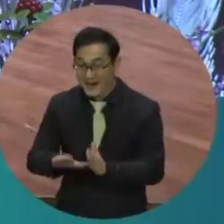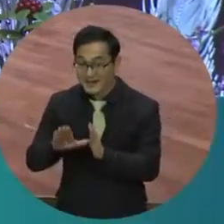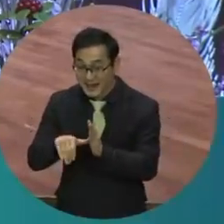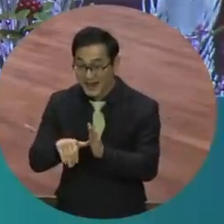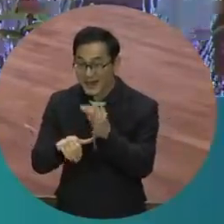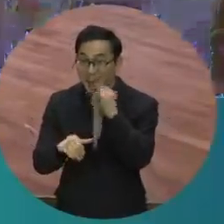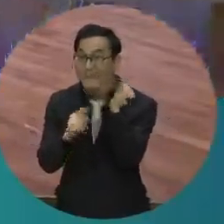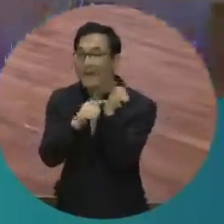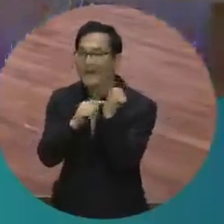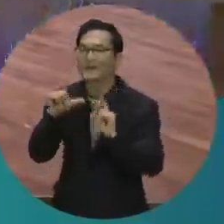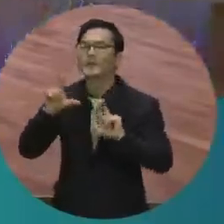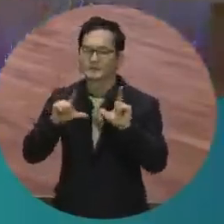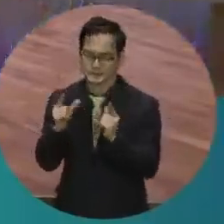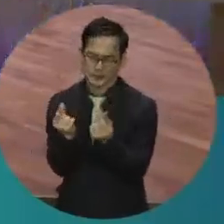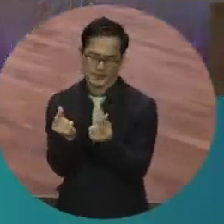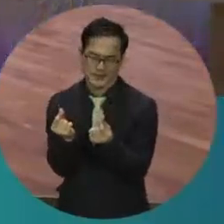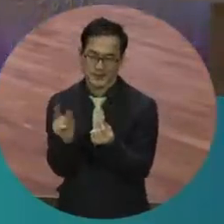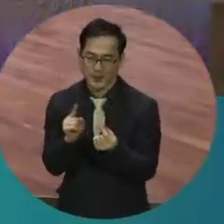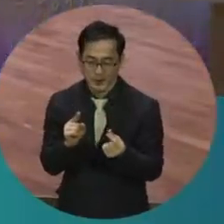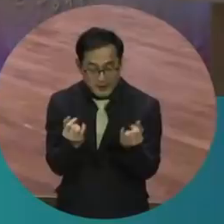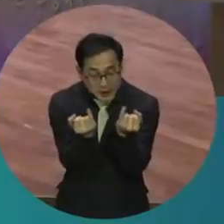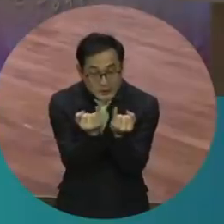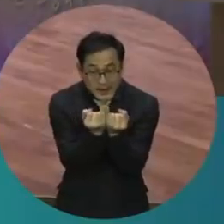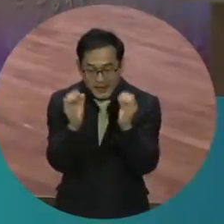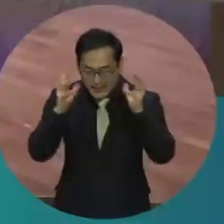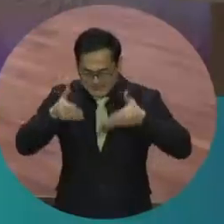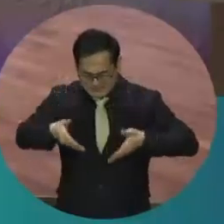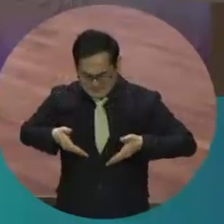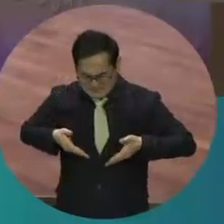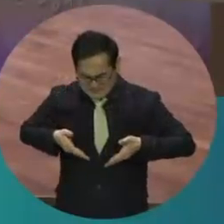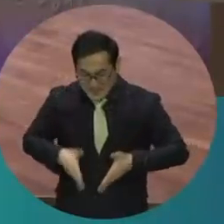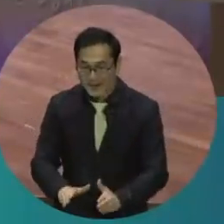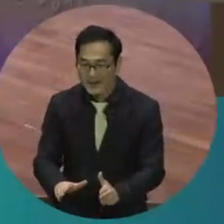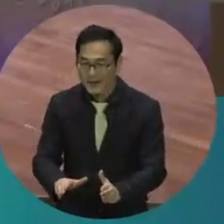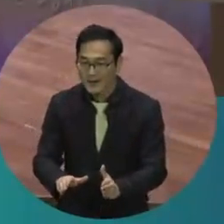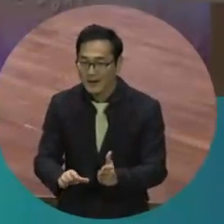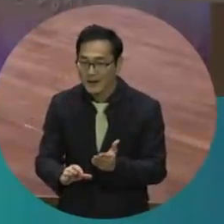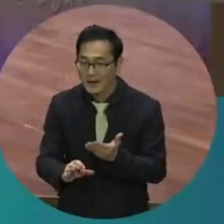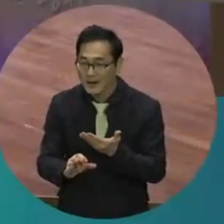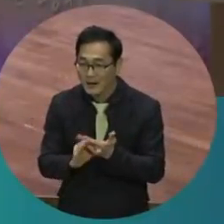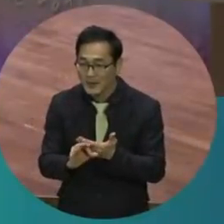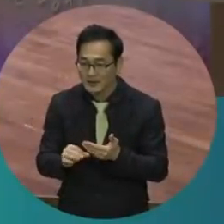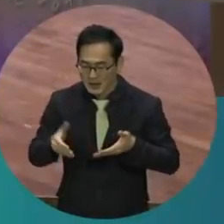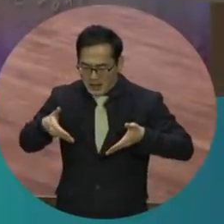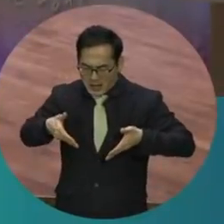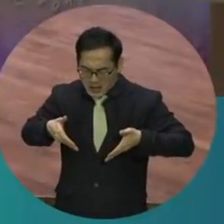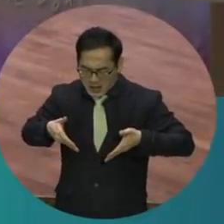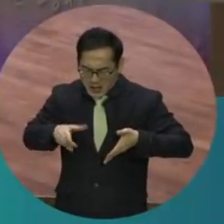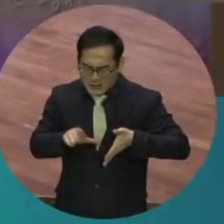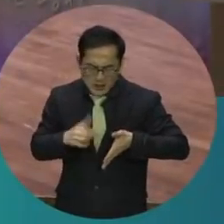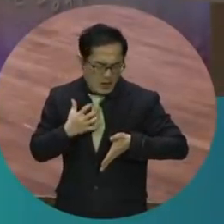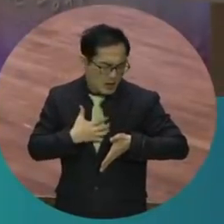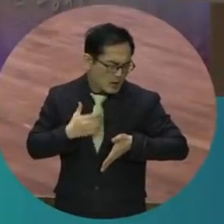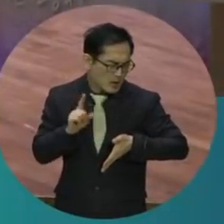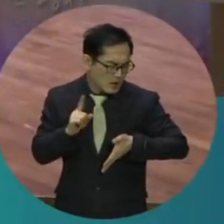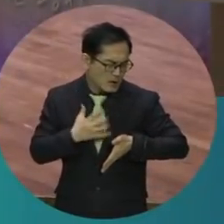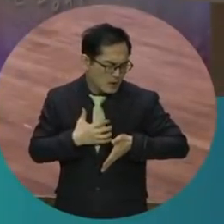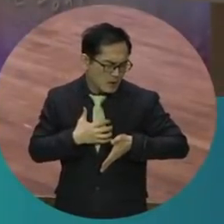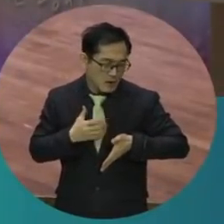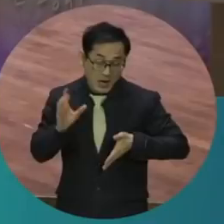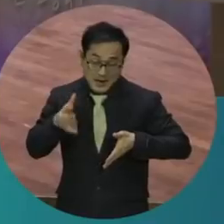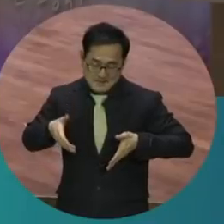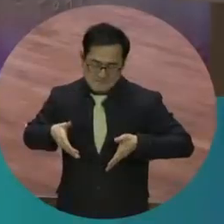있어요. 21절 보세요. 여자가 해산하게 되면 그때가 이르렀으므로 근심하라. 아기를